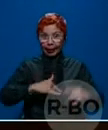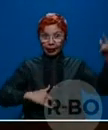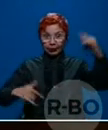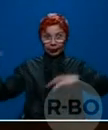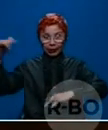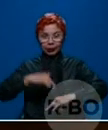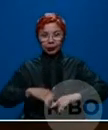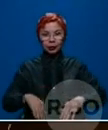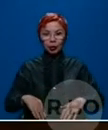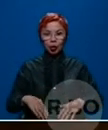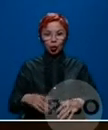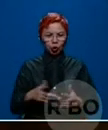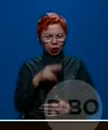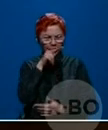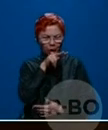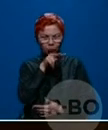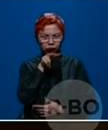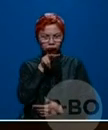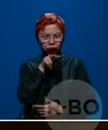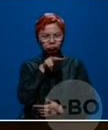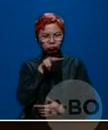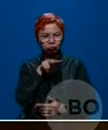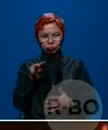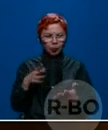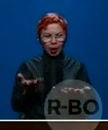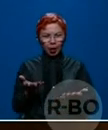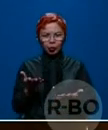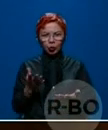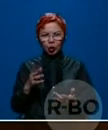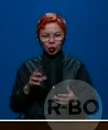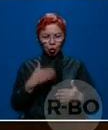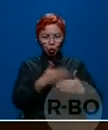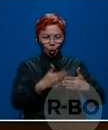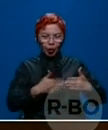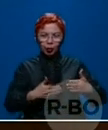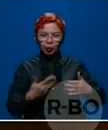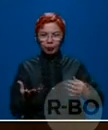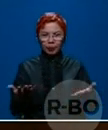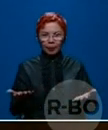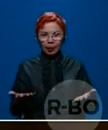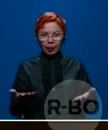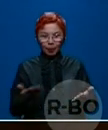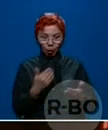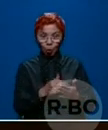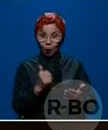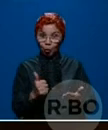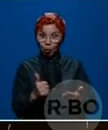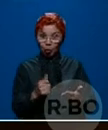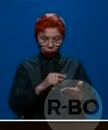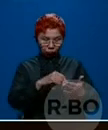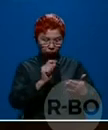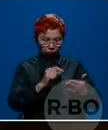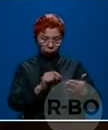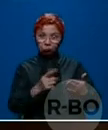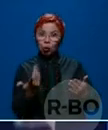mereka masuk terus kita lihat lagi Bagaimana dokumen-dokumen kependudukan itu apakah sudah menemenuhi persyaratan dan